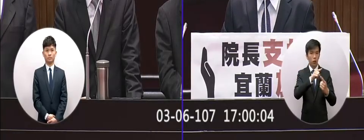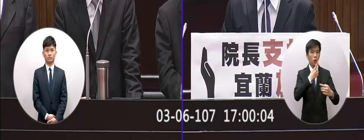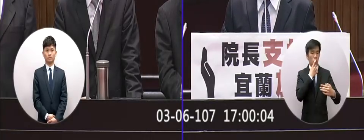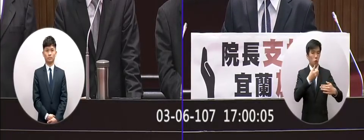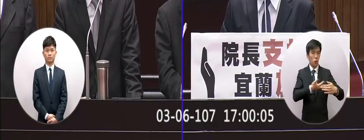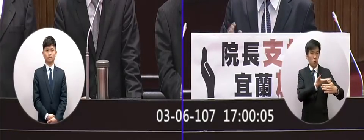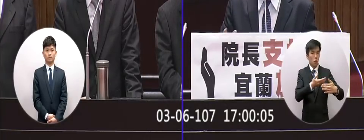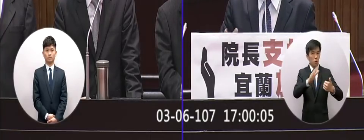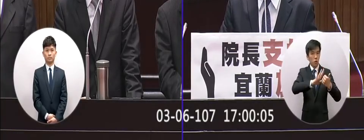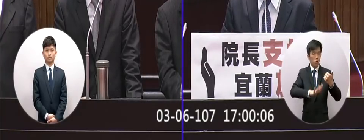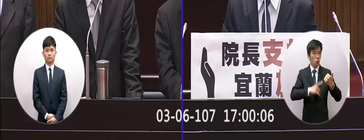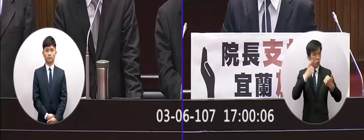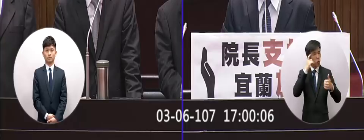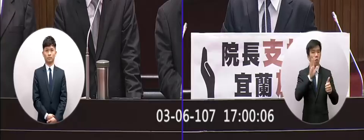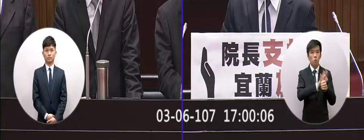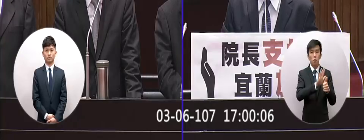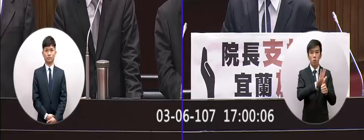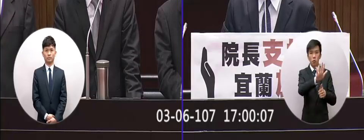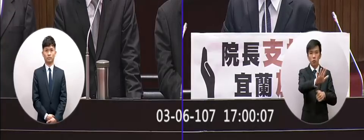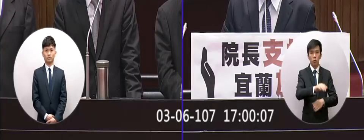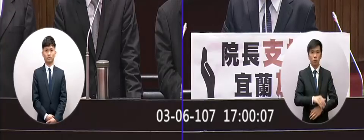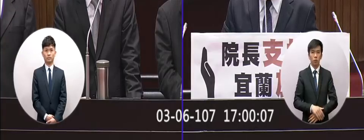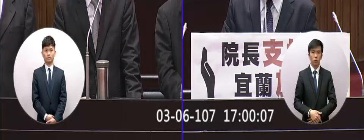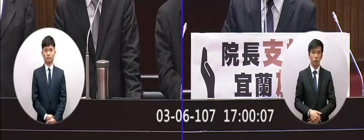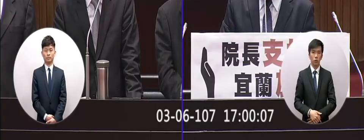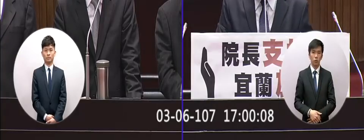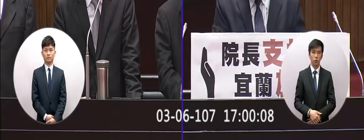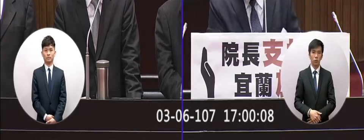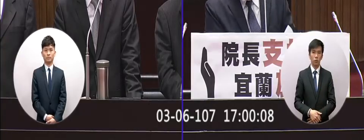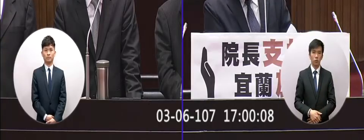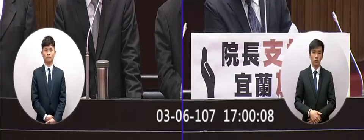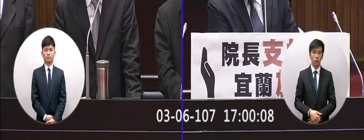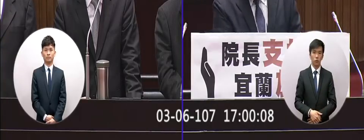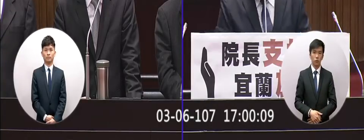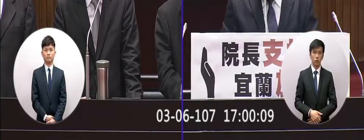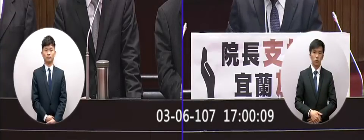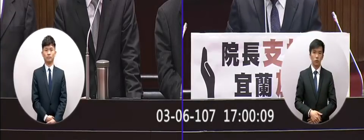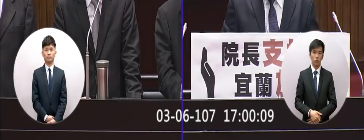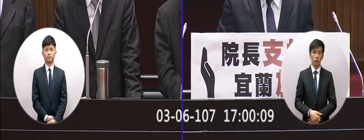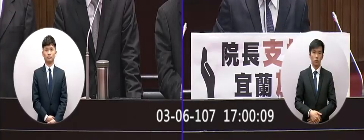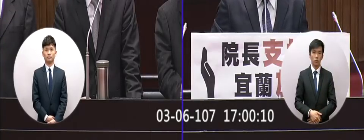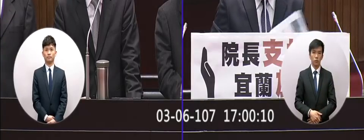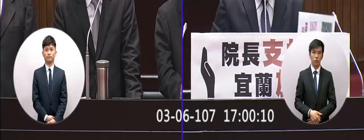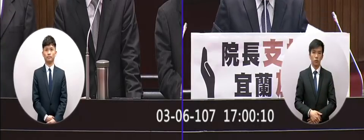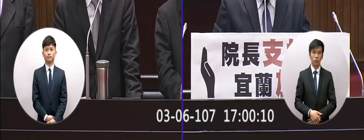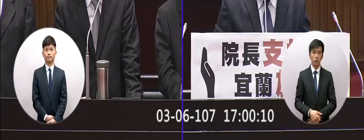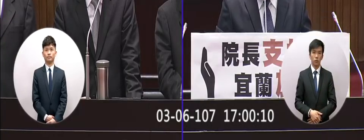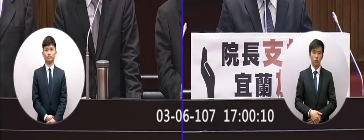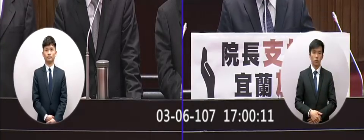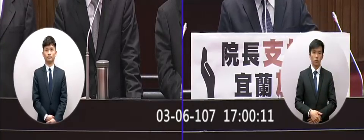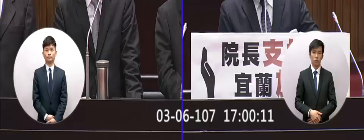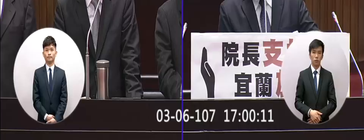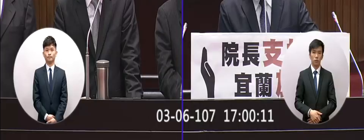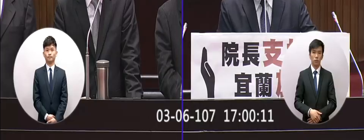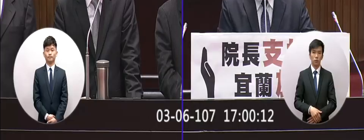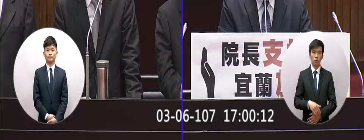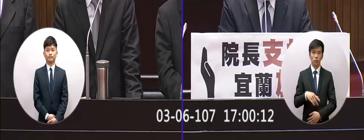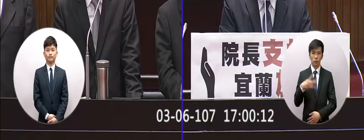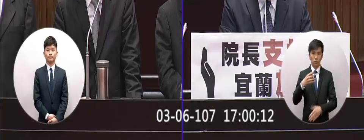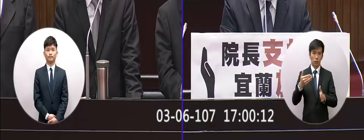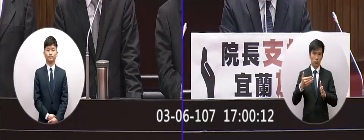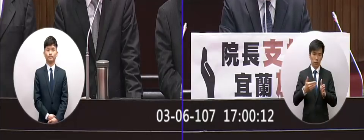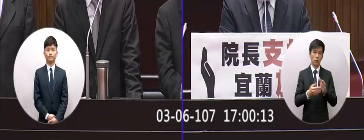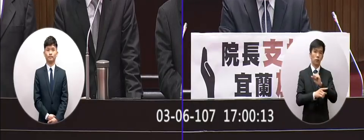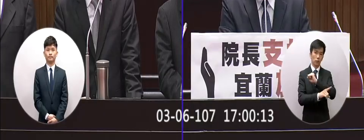正面的，长期来讲是有正面的一个显著的影响。那好，那个现在是最后的